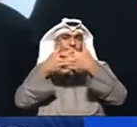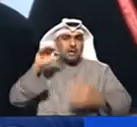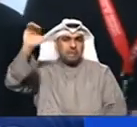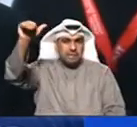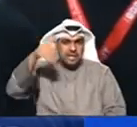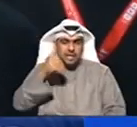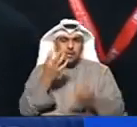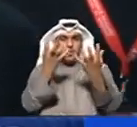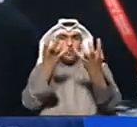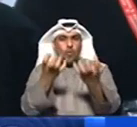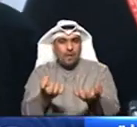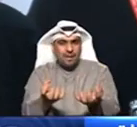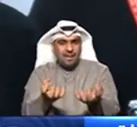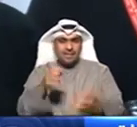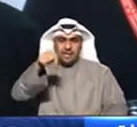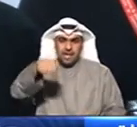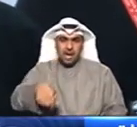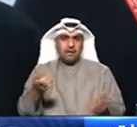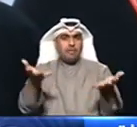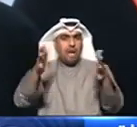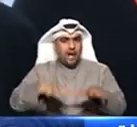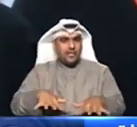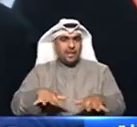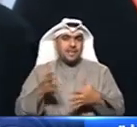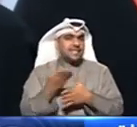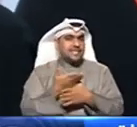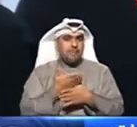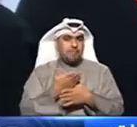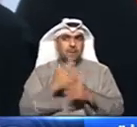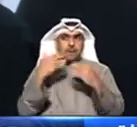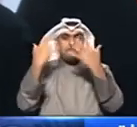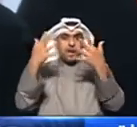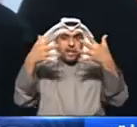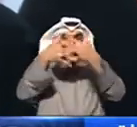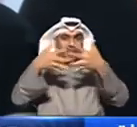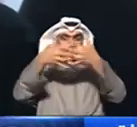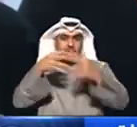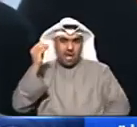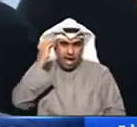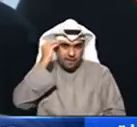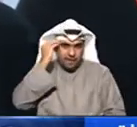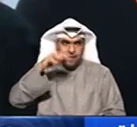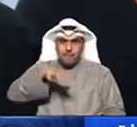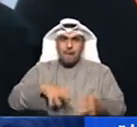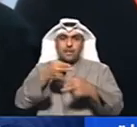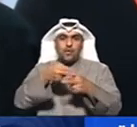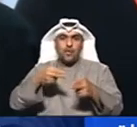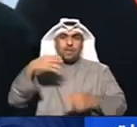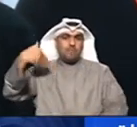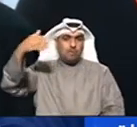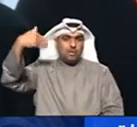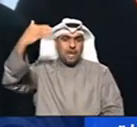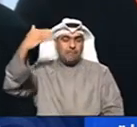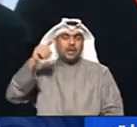هذا المعرض وأهمية محتوياته. ما شاهدناه في الجولة السريعة يدل على مشاركات